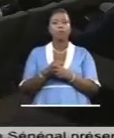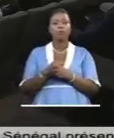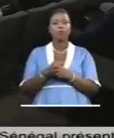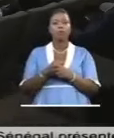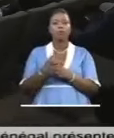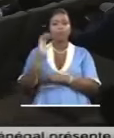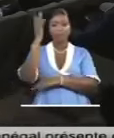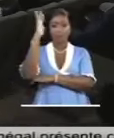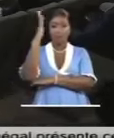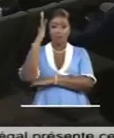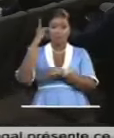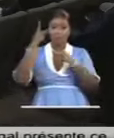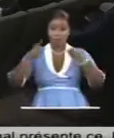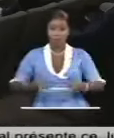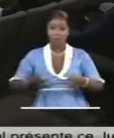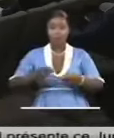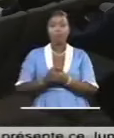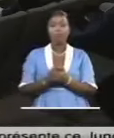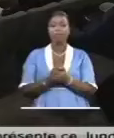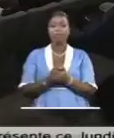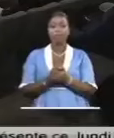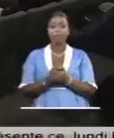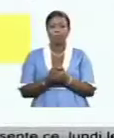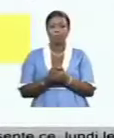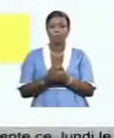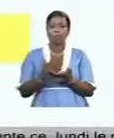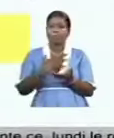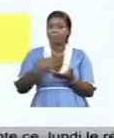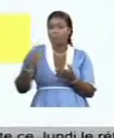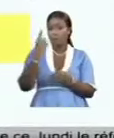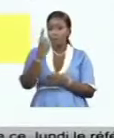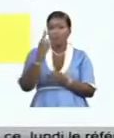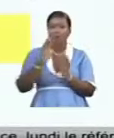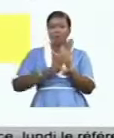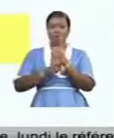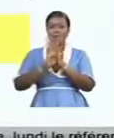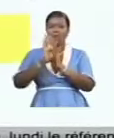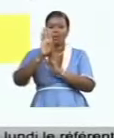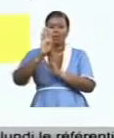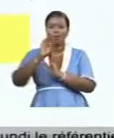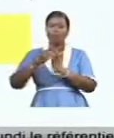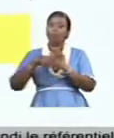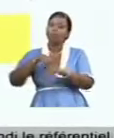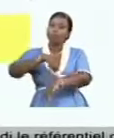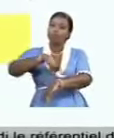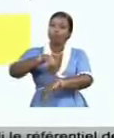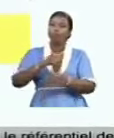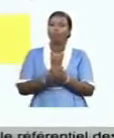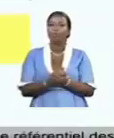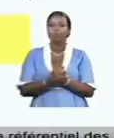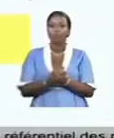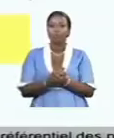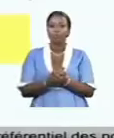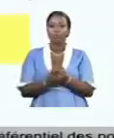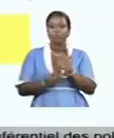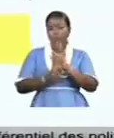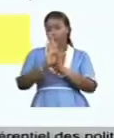représente aménagement optimal et un développement durable aménagement et